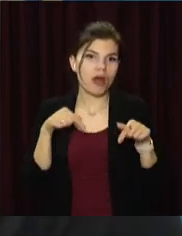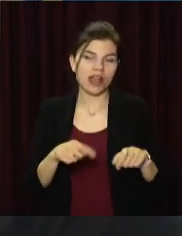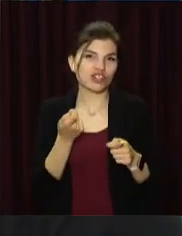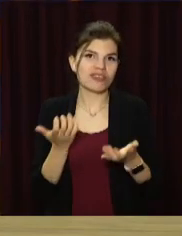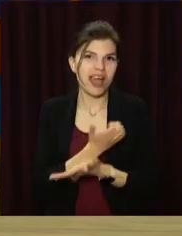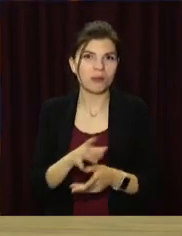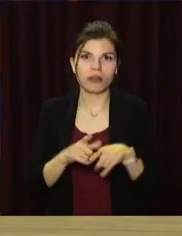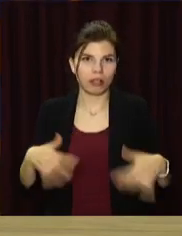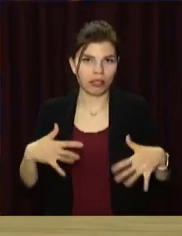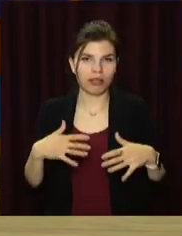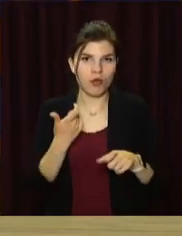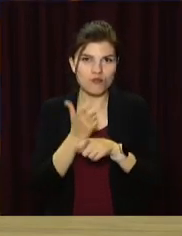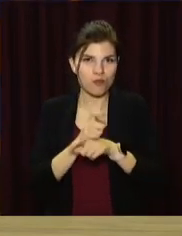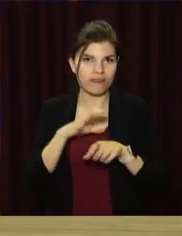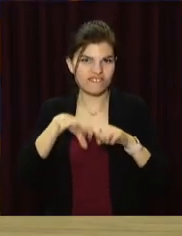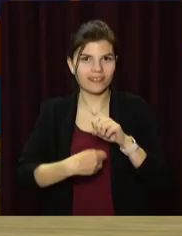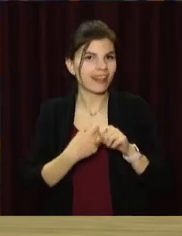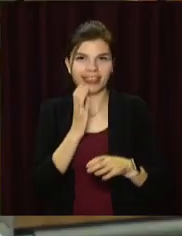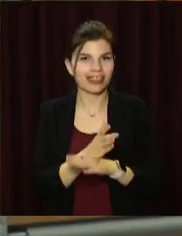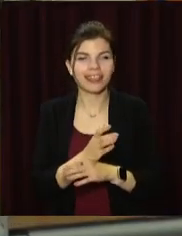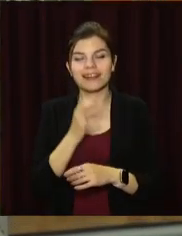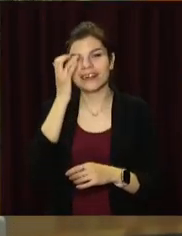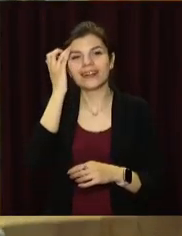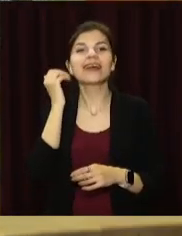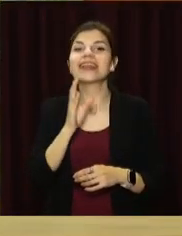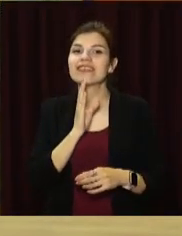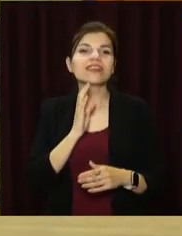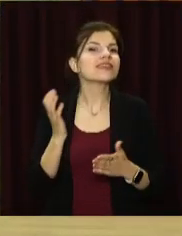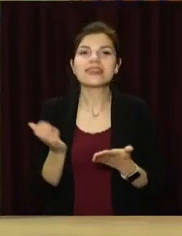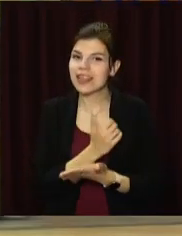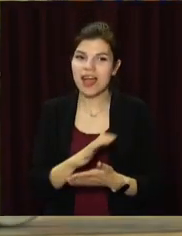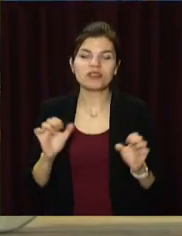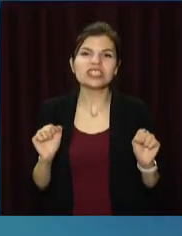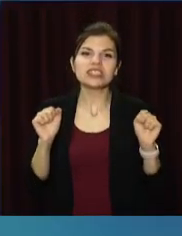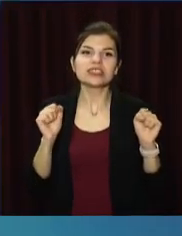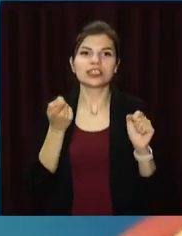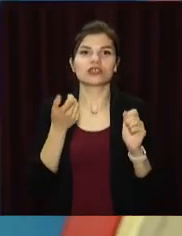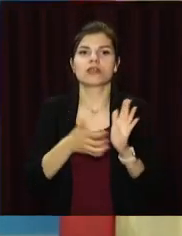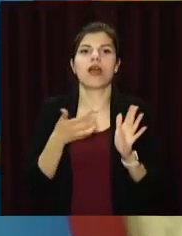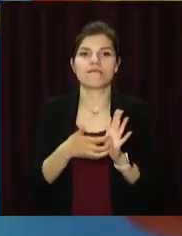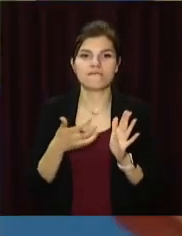так не вийшло. Однак цього разу це не допомогло. Дівчині не вдалося підкорити штангу.